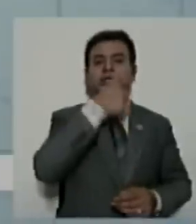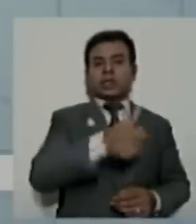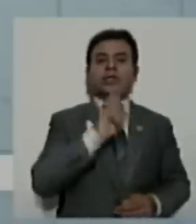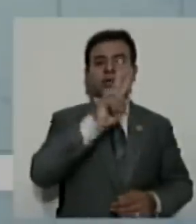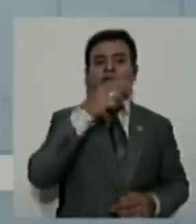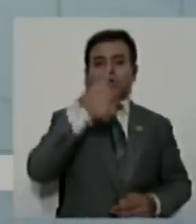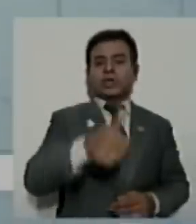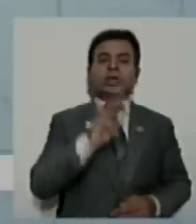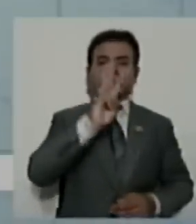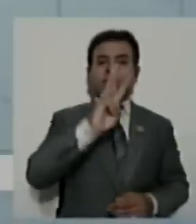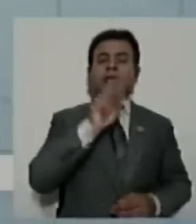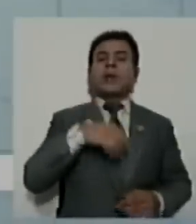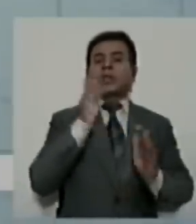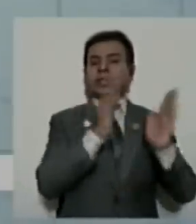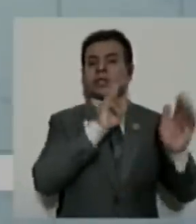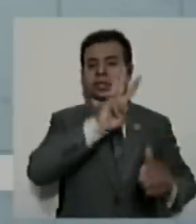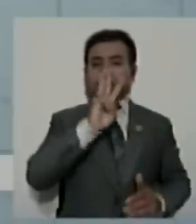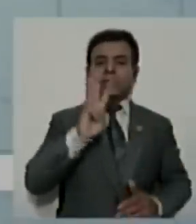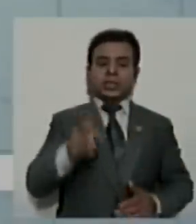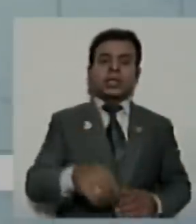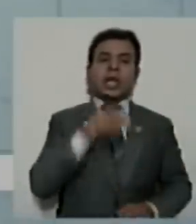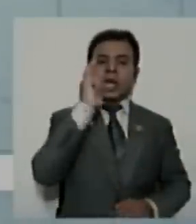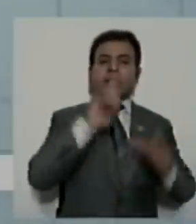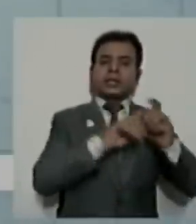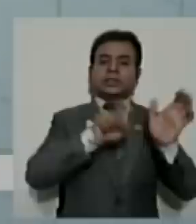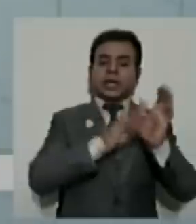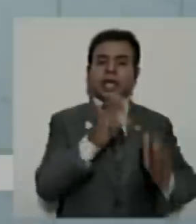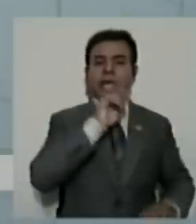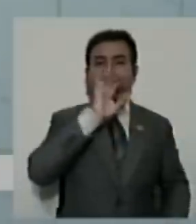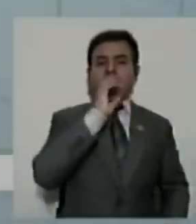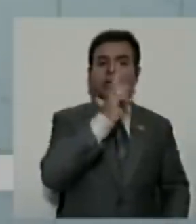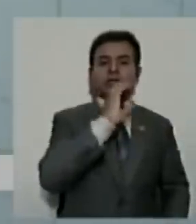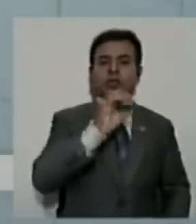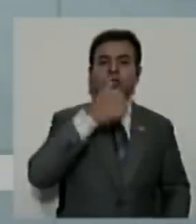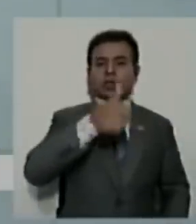0-1-9-4-4-3-3-3-2-2-2। এই সব নাম্বারে আমাদের 24 ঘন্টায় স্বাস্থ্য পরামর্শ দেওয়া হয়েছে